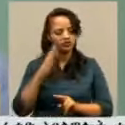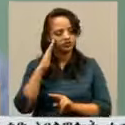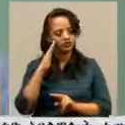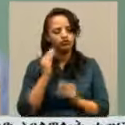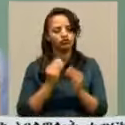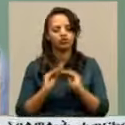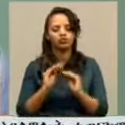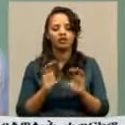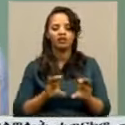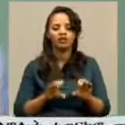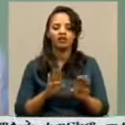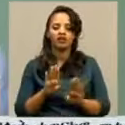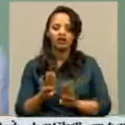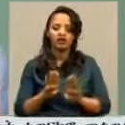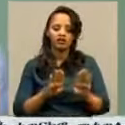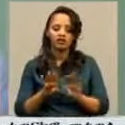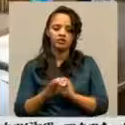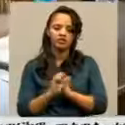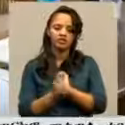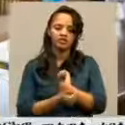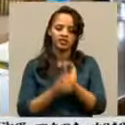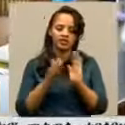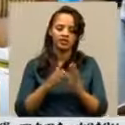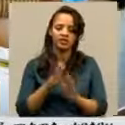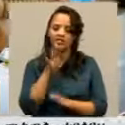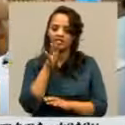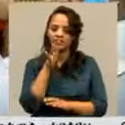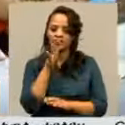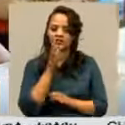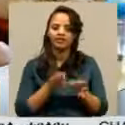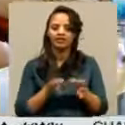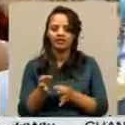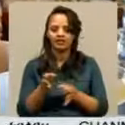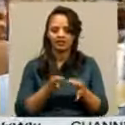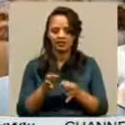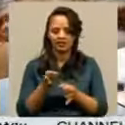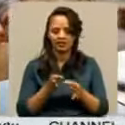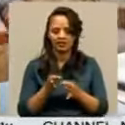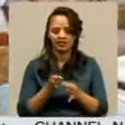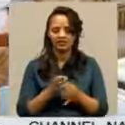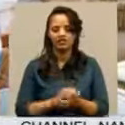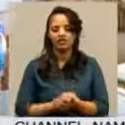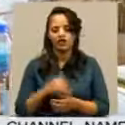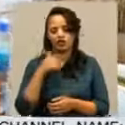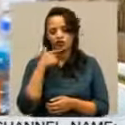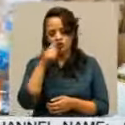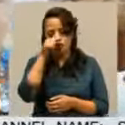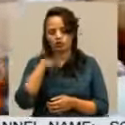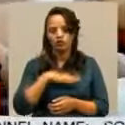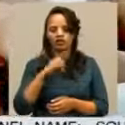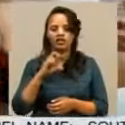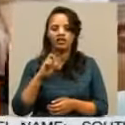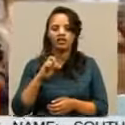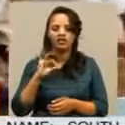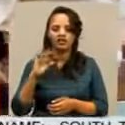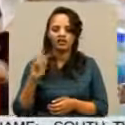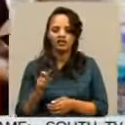እንዲሸጡ ከማድረግ አንጻር መሰረታዊ ጉድለት ነው። እናትነትን ለመግለጽ ቃላት አጣለው እያሉት አቶ ፈለቀም